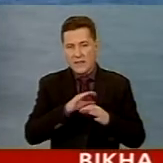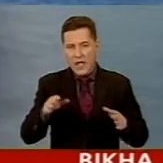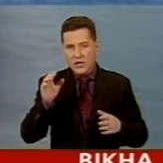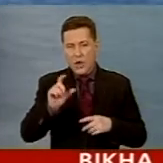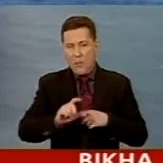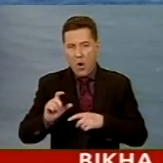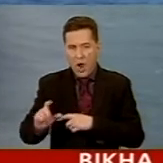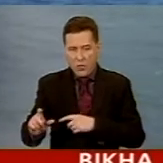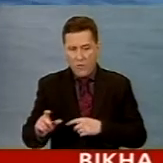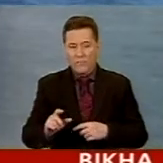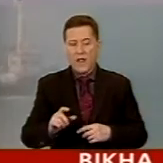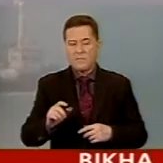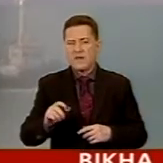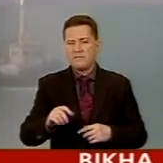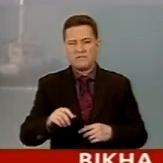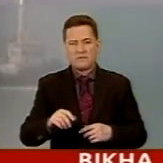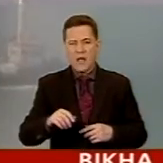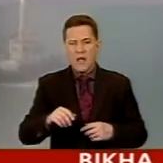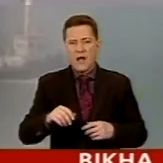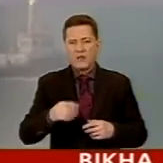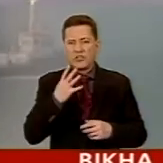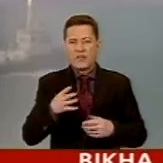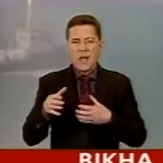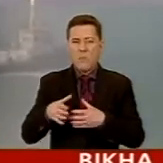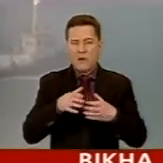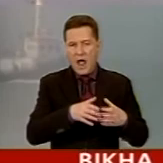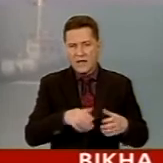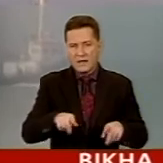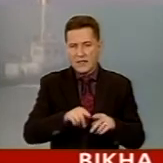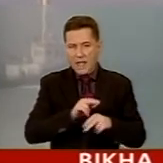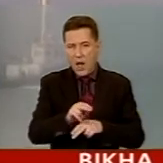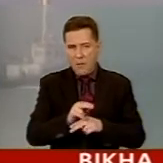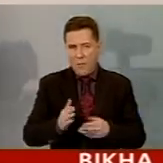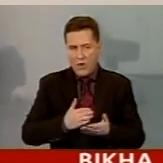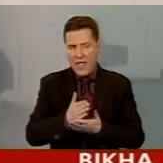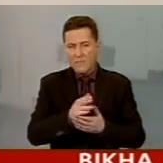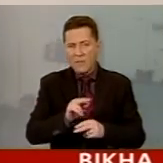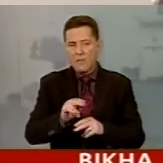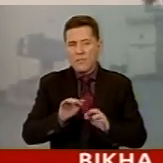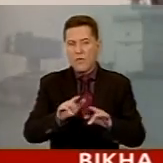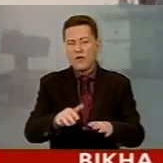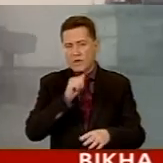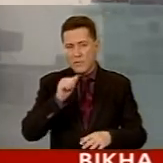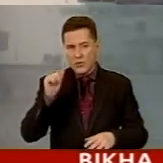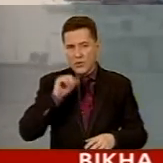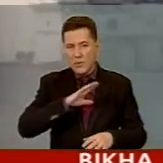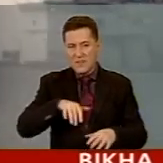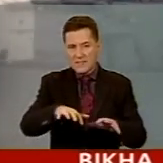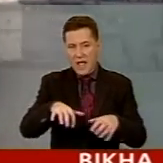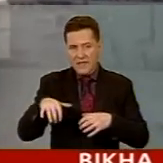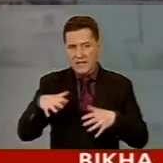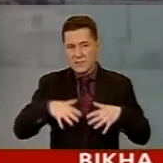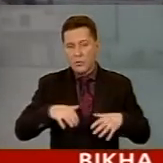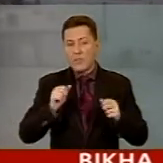ескадри також озброєні до зубів, корвет та 4 фрегати. Подібні маневри НАТО вже проводили минулий річ одразу після анексії Криму. Як